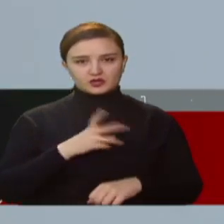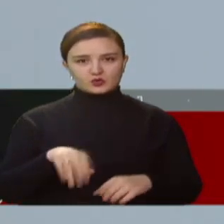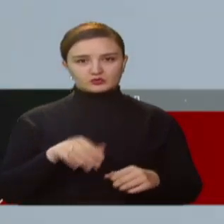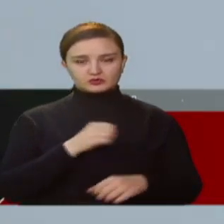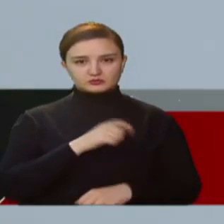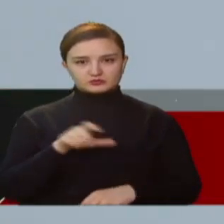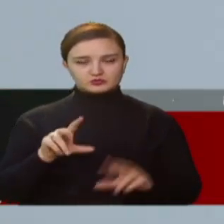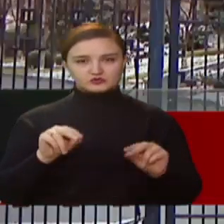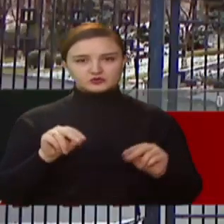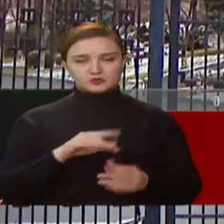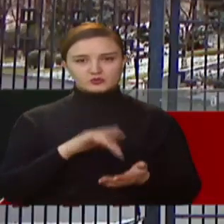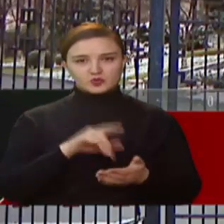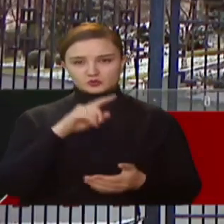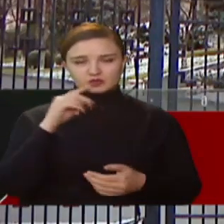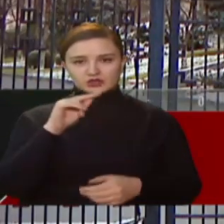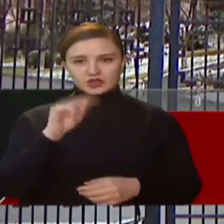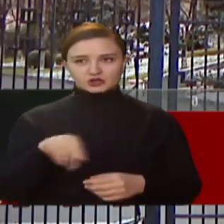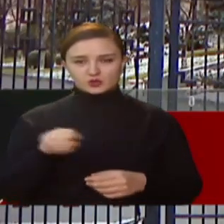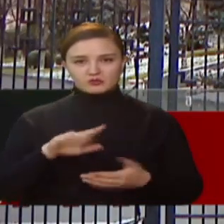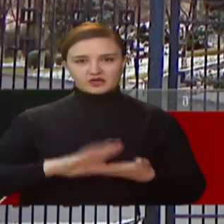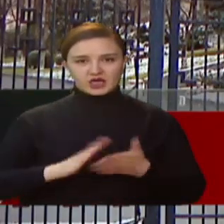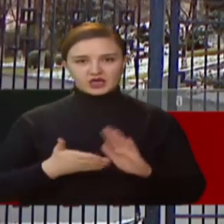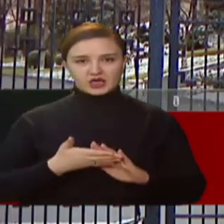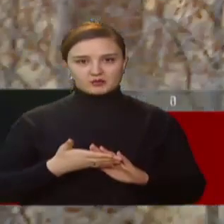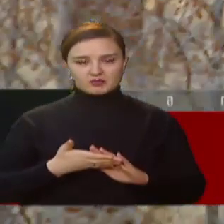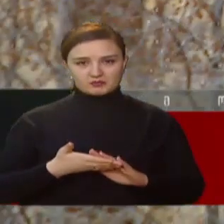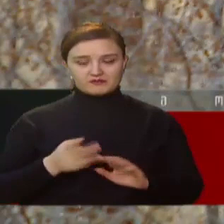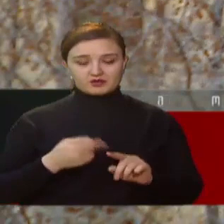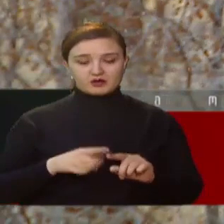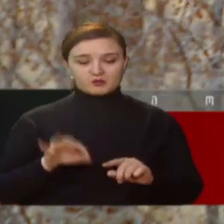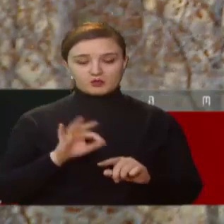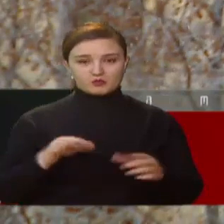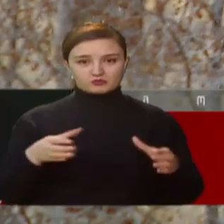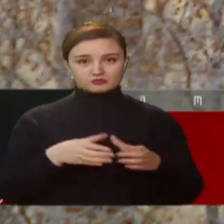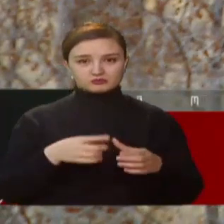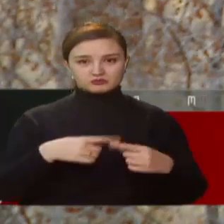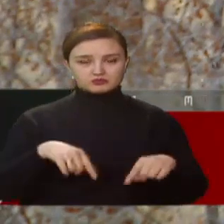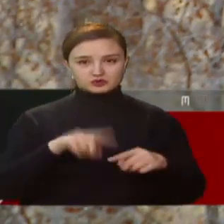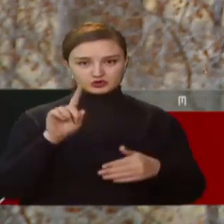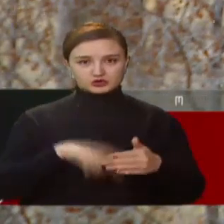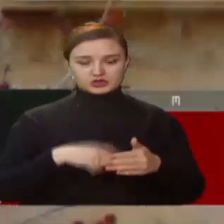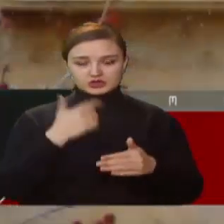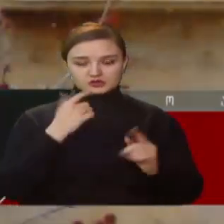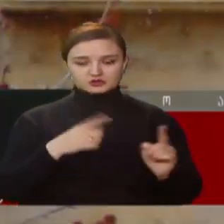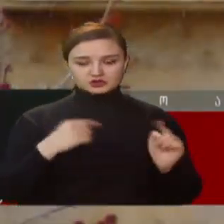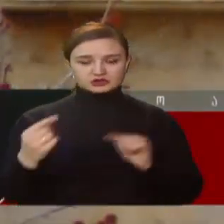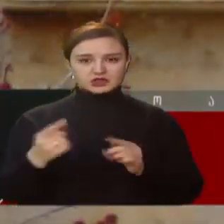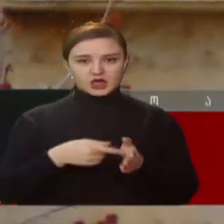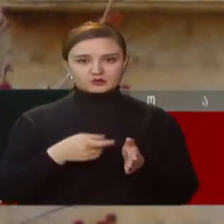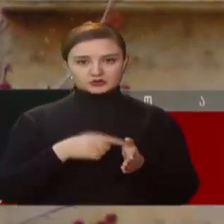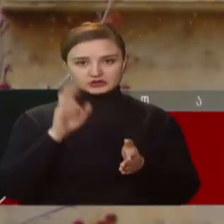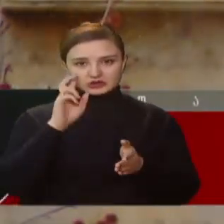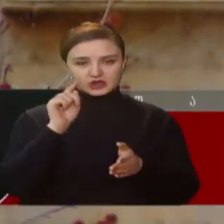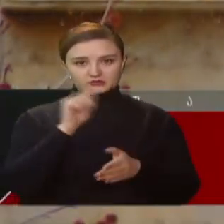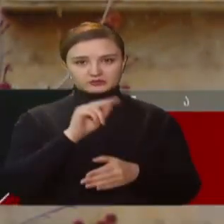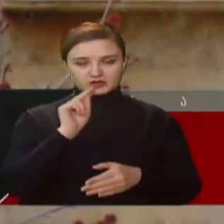მშვიდობიანი მოსახლეობა, რუსეთთან დანაშაულებრივი გარიგებები. მასზე აღნიშნული პლატფორმის სხვა წევრებს მიაჩნიათ, რომ სააკაშვილის წინააღმდეგ გამოძება სწორედ სახელმწიფოს